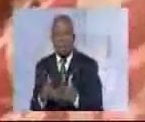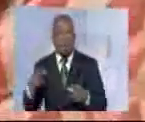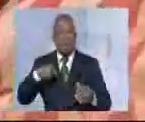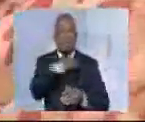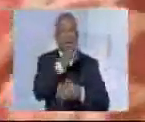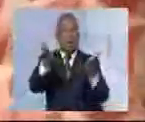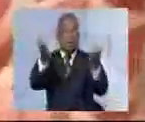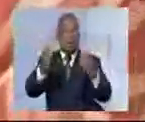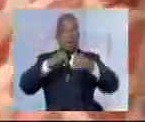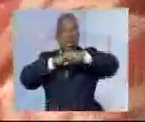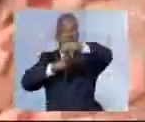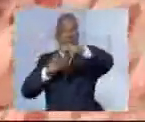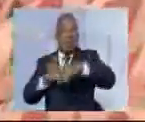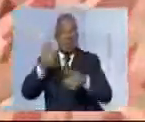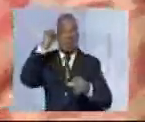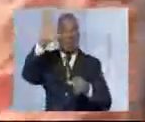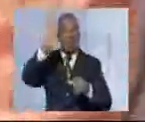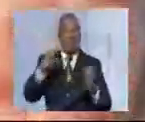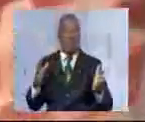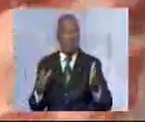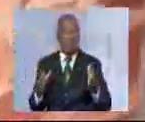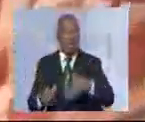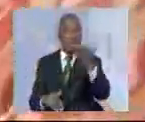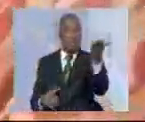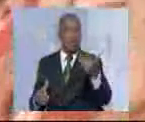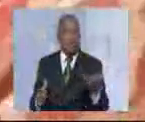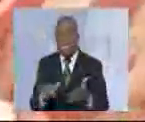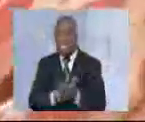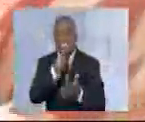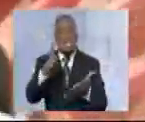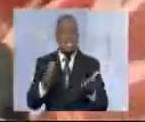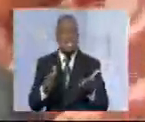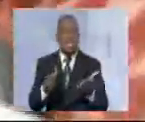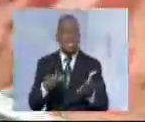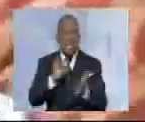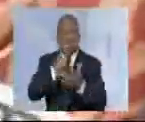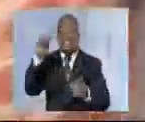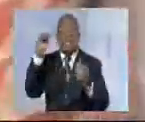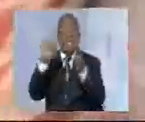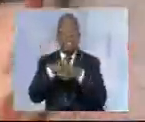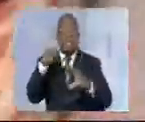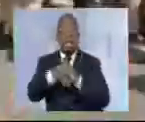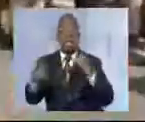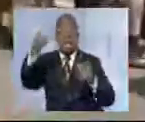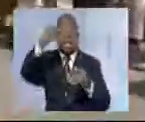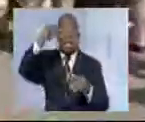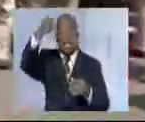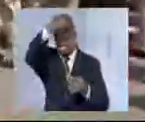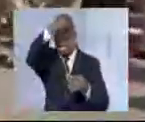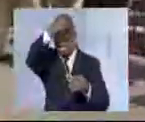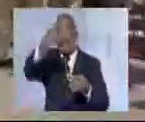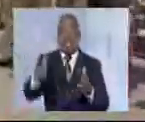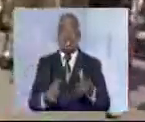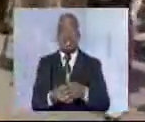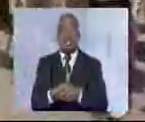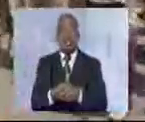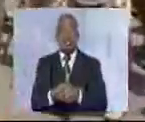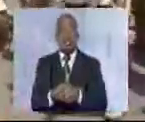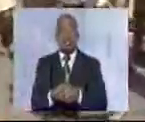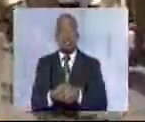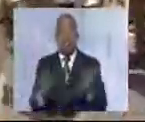que c'est trop demandé? Si on ne demande pas protection à la police, alors à qui? Le chef de la police doit démissionner. Pas de